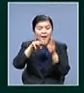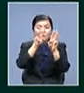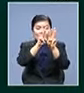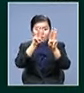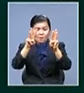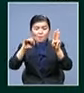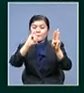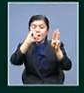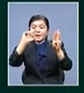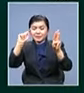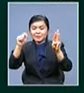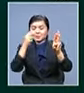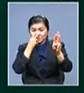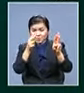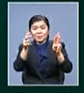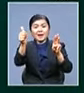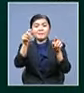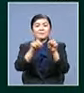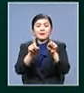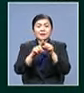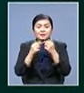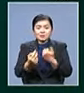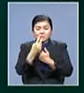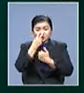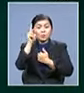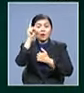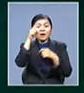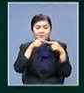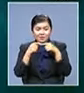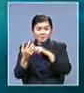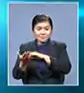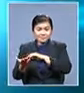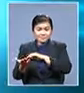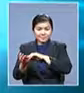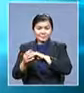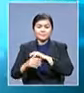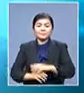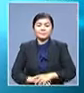it24sis.comนะคะช่วงนี้กลับไปพี่ไก่แล้วก็พี่หมวย